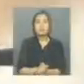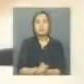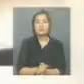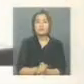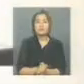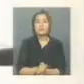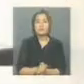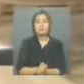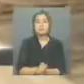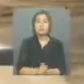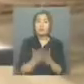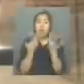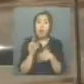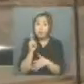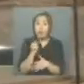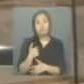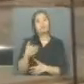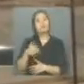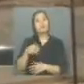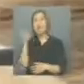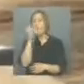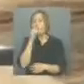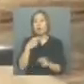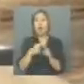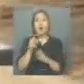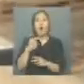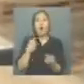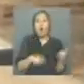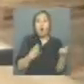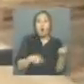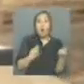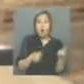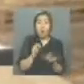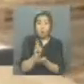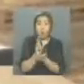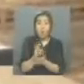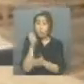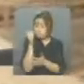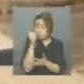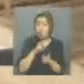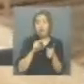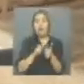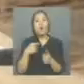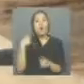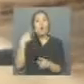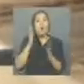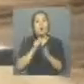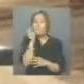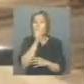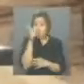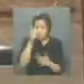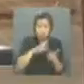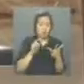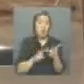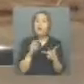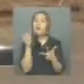นอกจากนี้ยังเป็นปีของวงร็อกอย่างFoo Fightersซึ่งกวาดทั้งรางวัลเพลงร็อกยอดเยี่ยมศิลปินร็อกยอดเยี่ยมเพลงเมทัลยอดเ